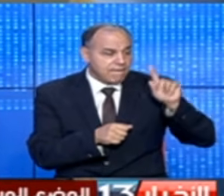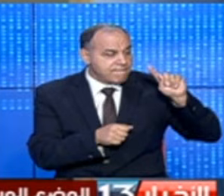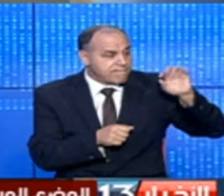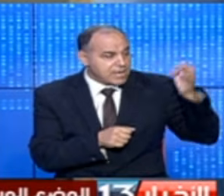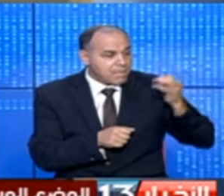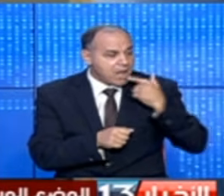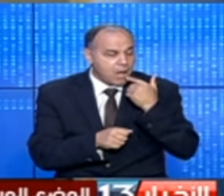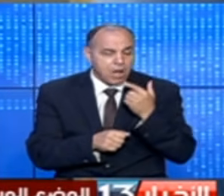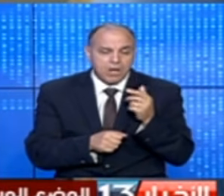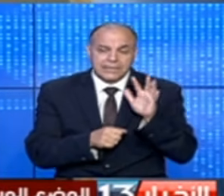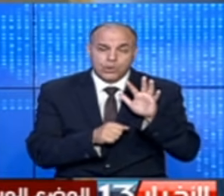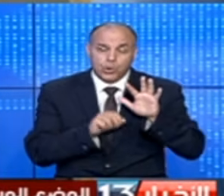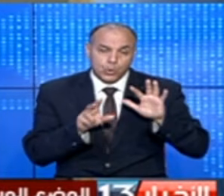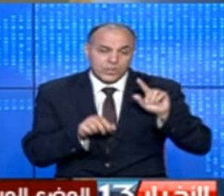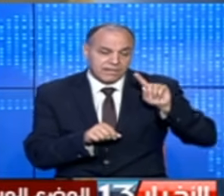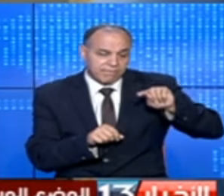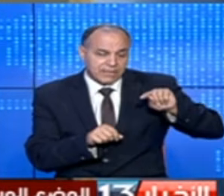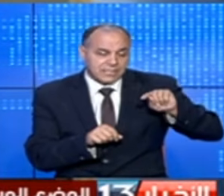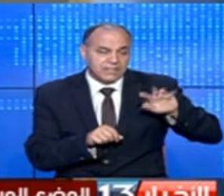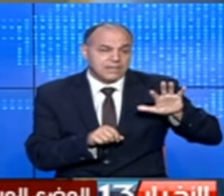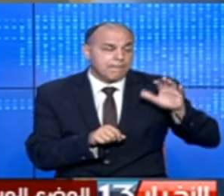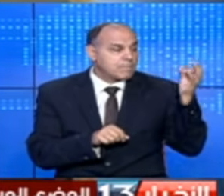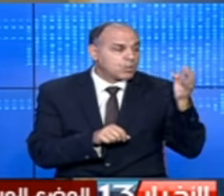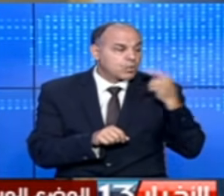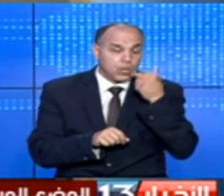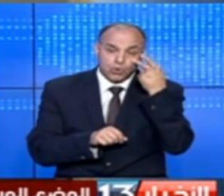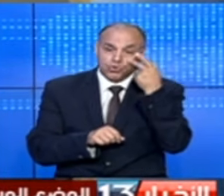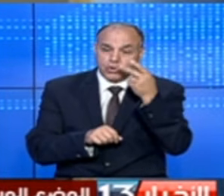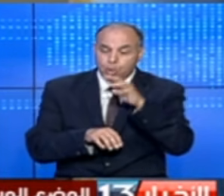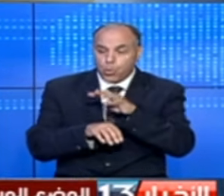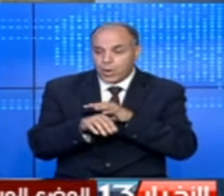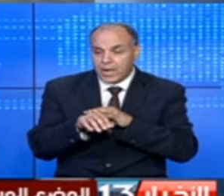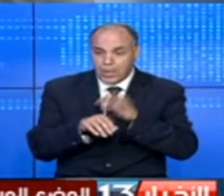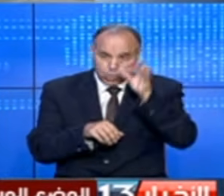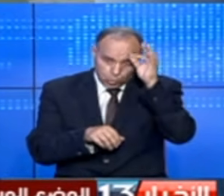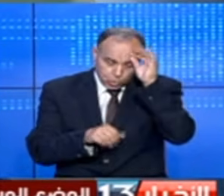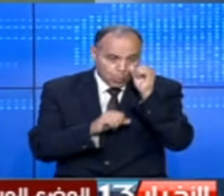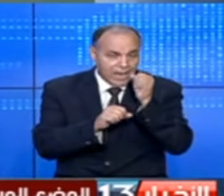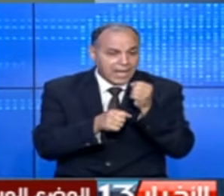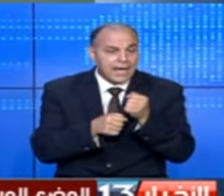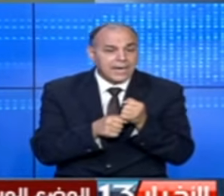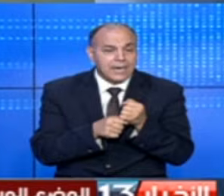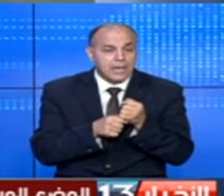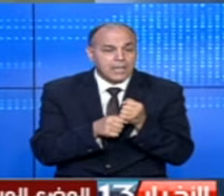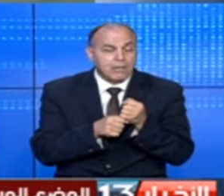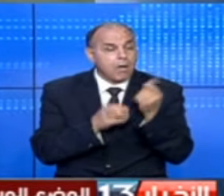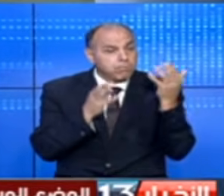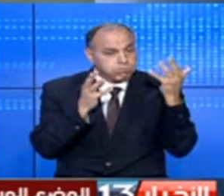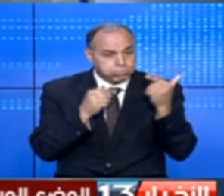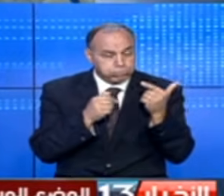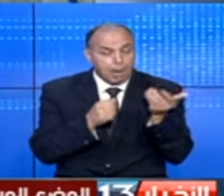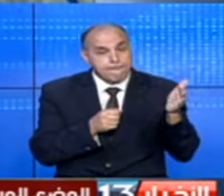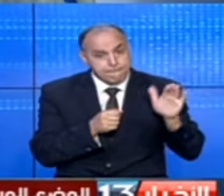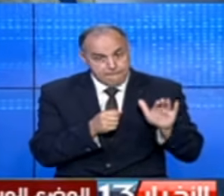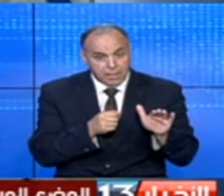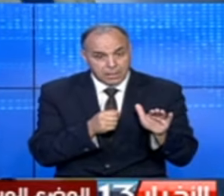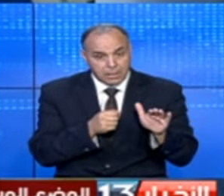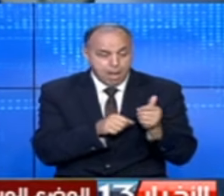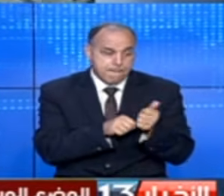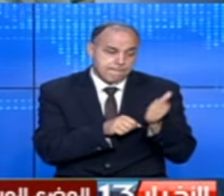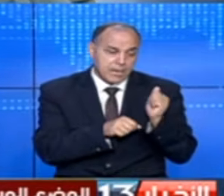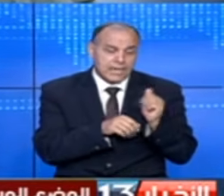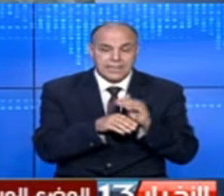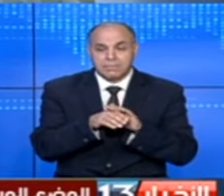62.2% و 58%، فيما شهدت ولايتا تونس والقيروان أعلى عدد من الوفيات أمس